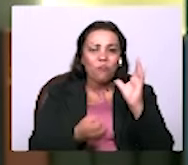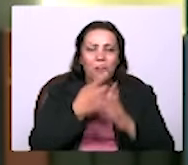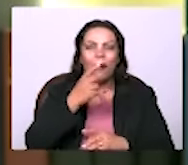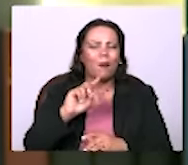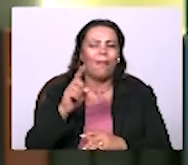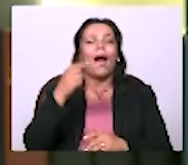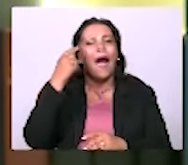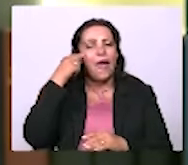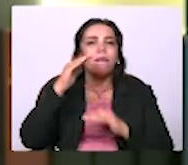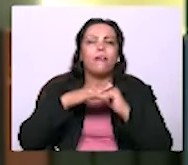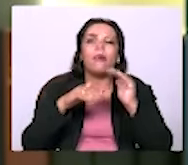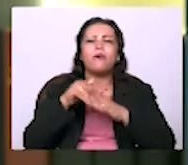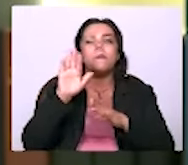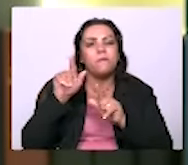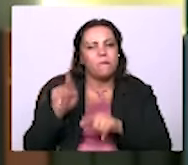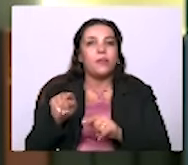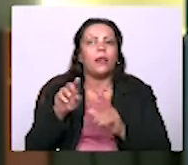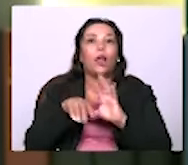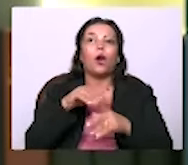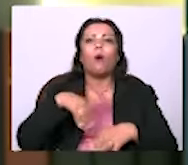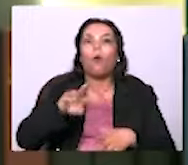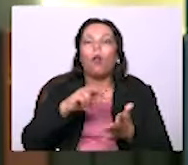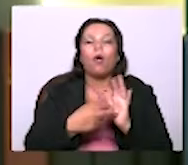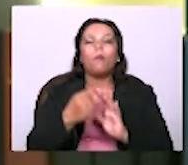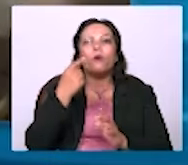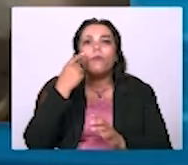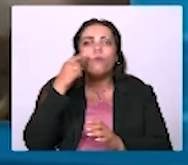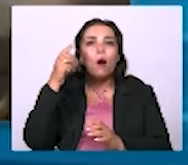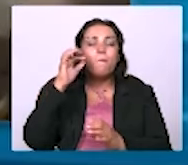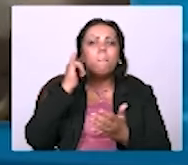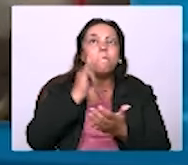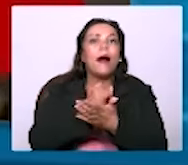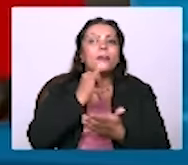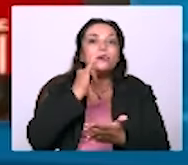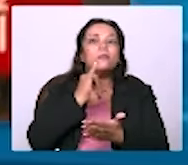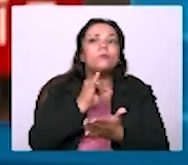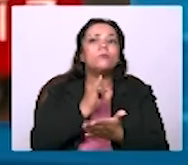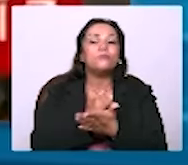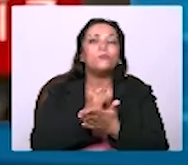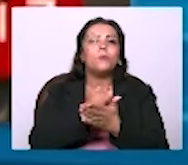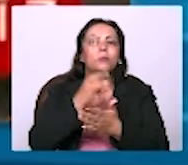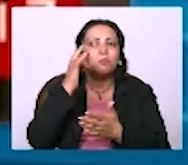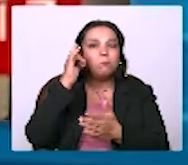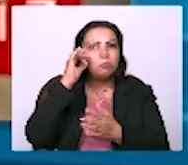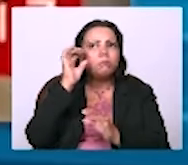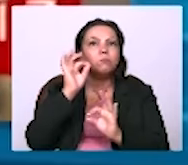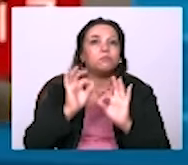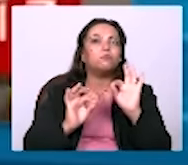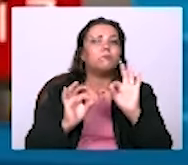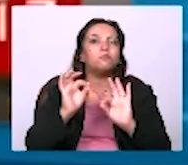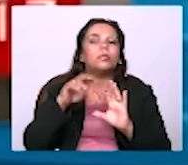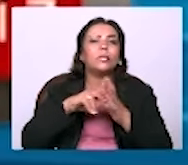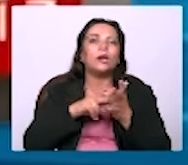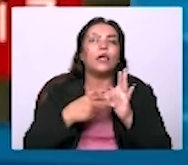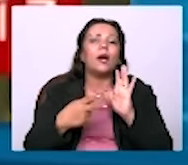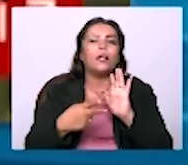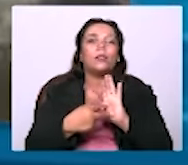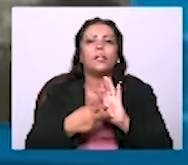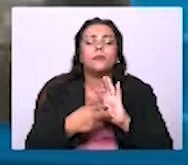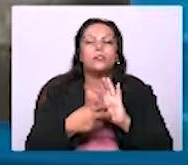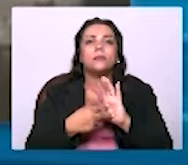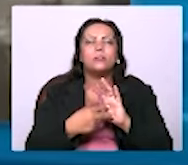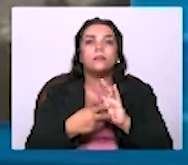لكن في كل الاحوال وصلت الى العقل المدبر لا احداث